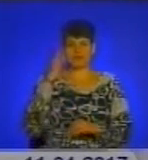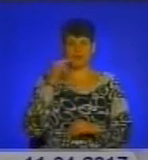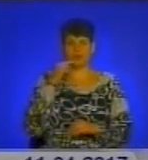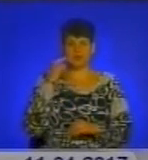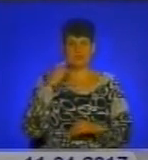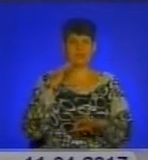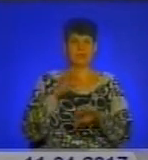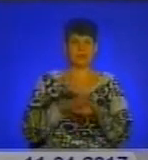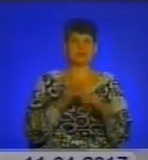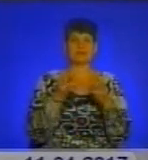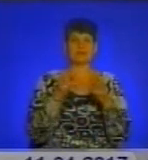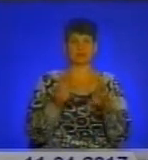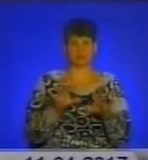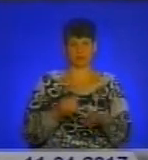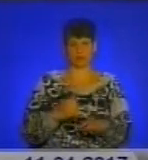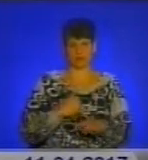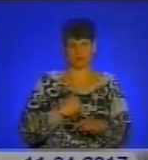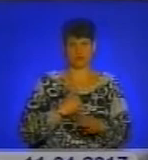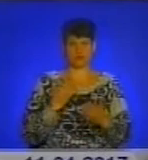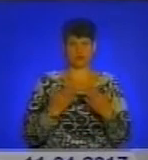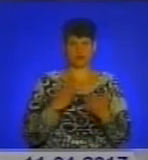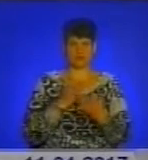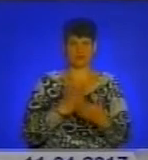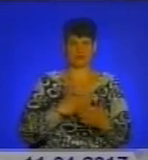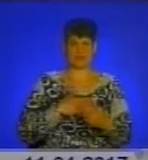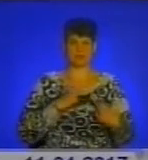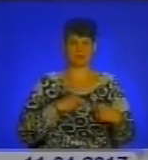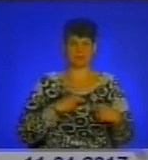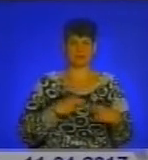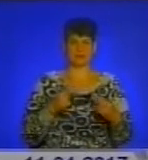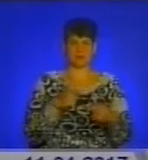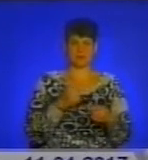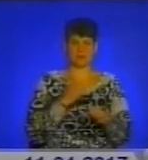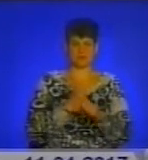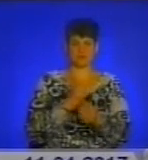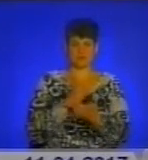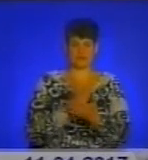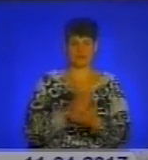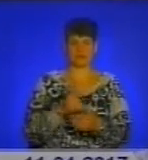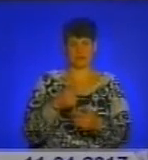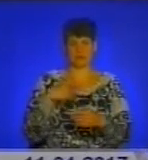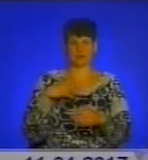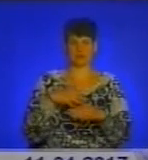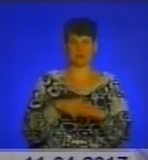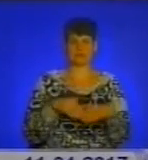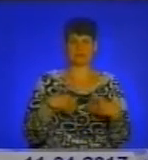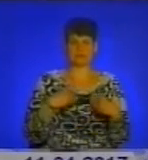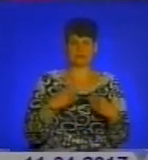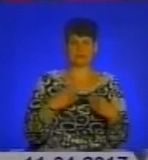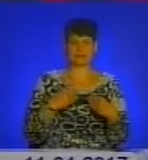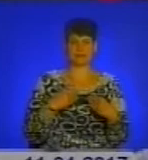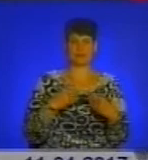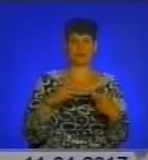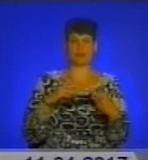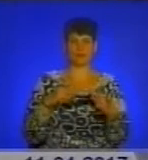російських банків не потрібно в нас. О, якщо є наші працівники там працюють, я так розумію, що там є, значить дайте можливість поіменувати той